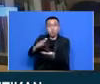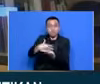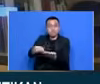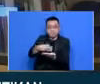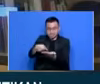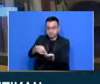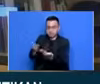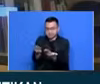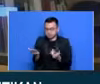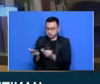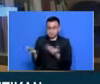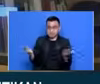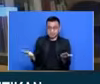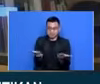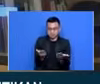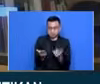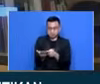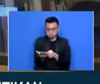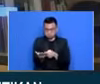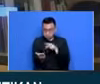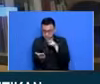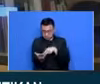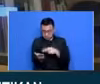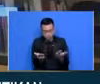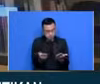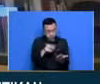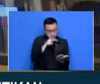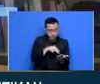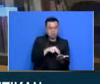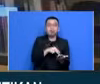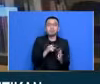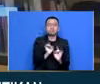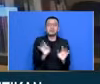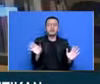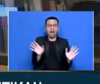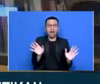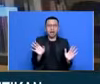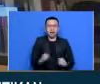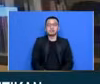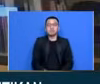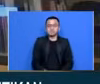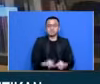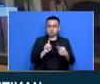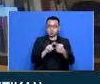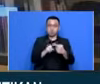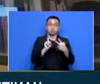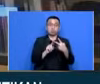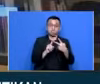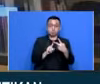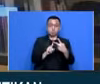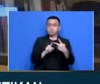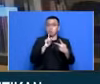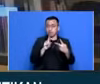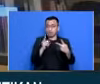sama apa yang disampaikan dengan apa yang ditulis yang kedua ya berkaitan dengan eh